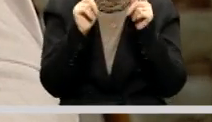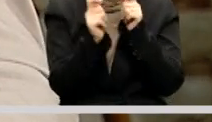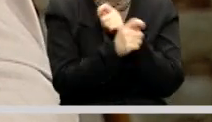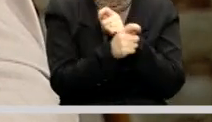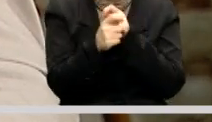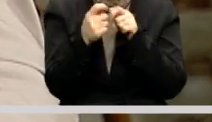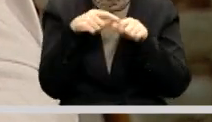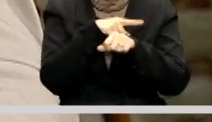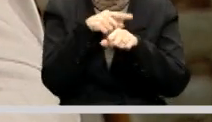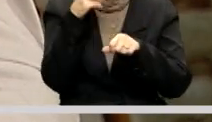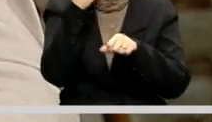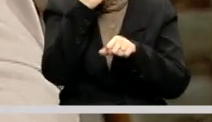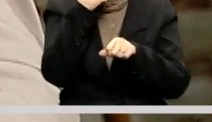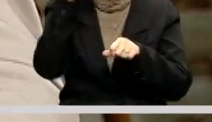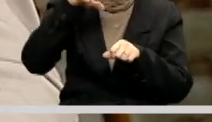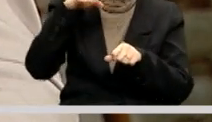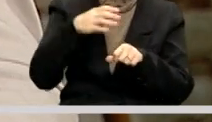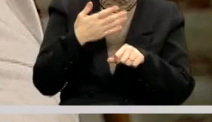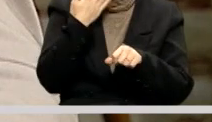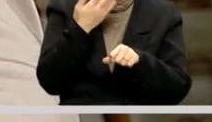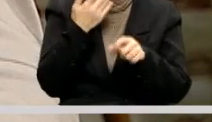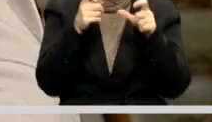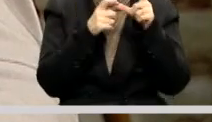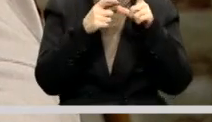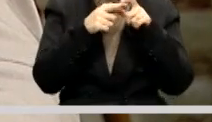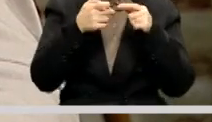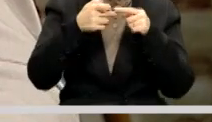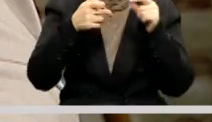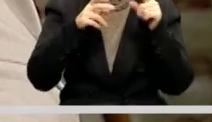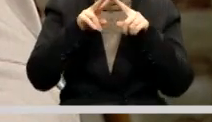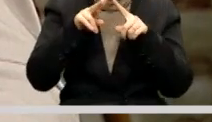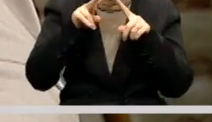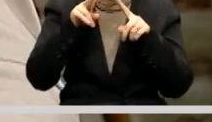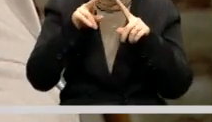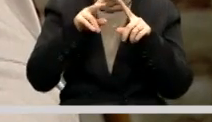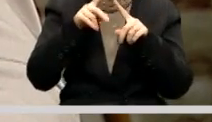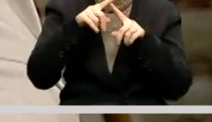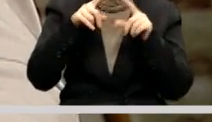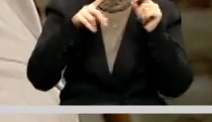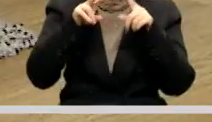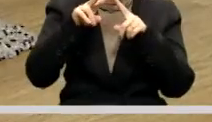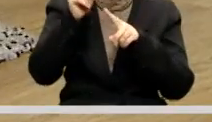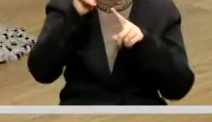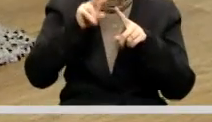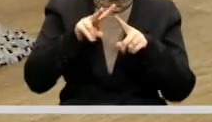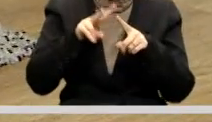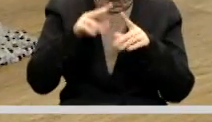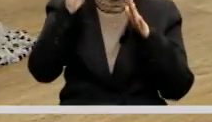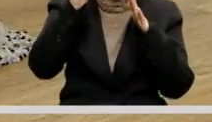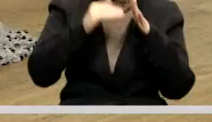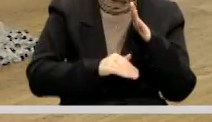aylarında özellikle diğer bir hormon serotonin, diğer bir nörotransmitter serotonin salınımının azaldığını